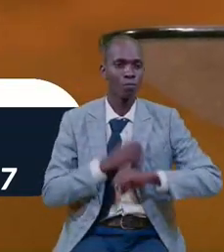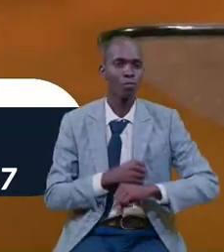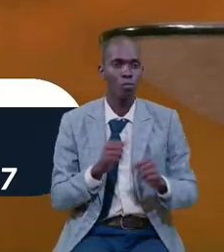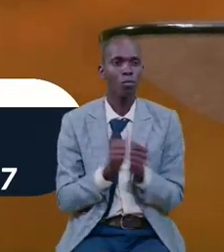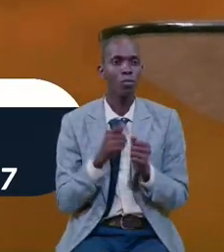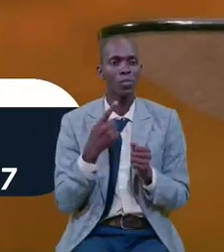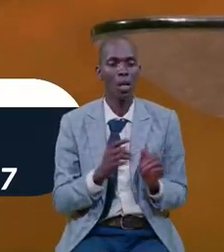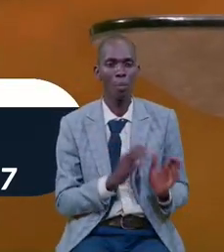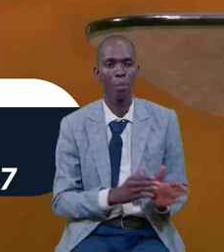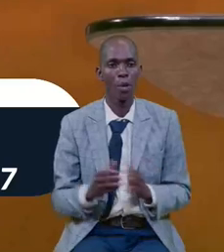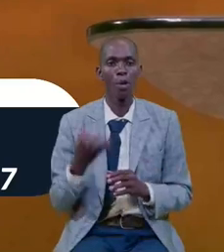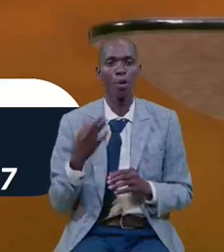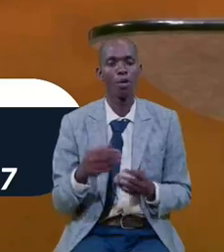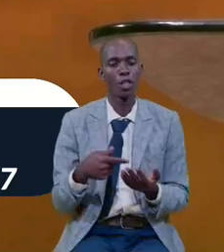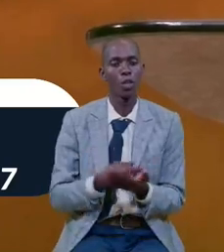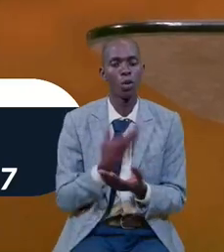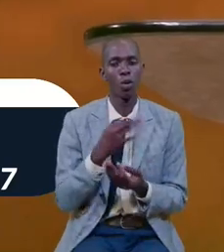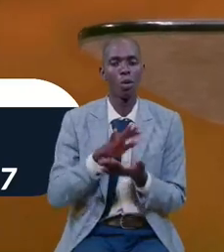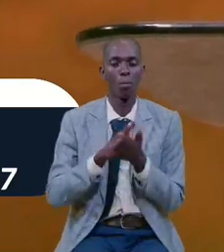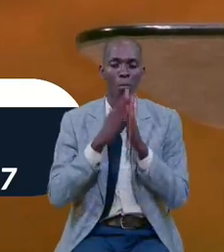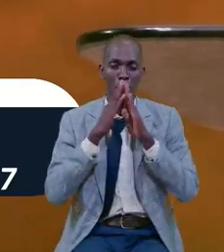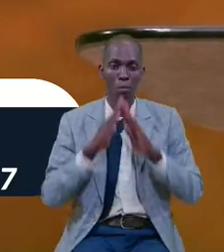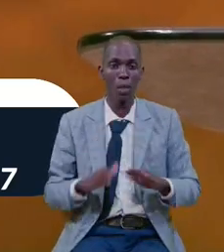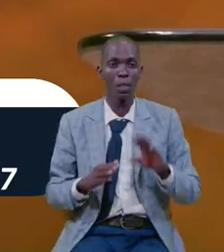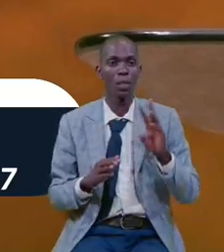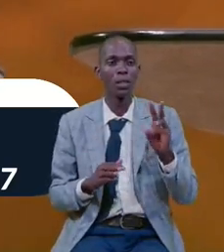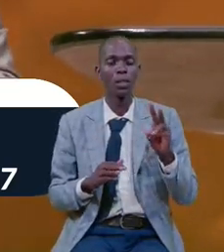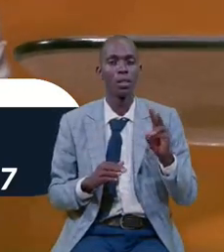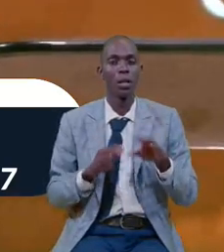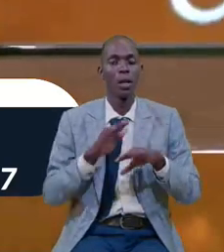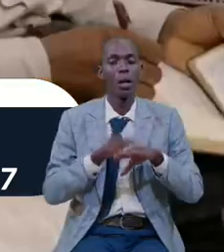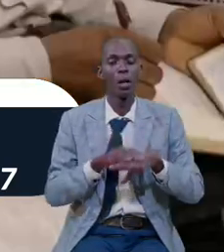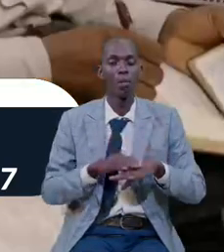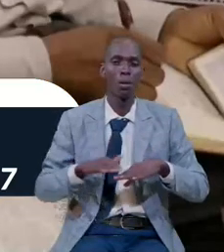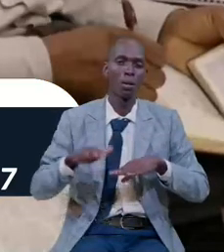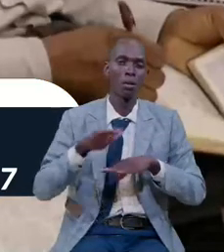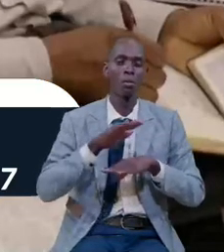pieds le zèle que donne l'évangile de paix. 16.